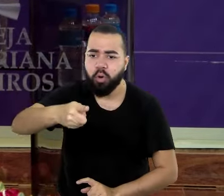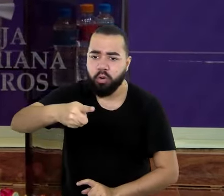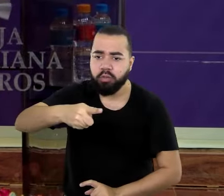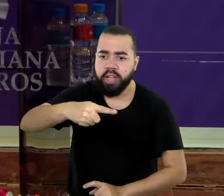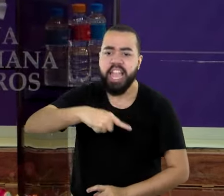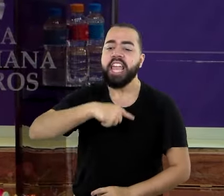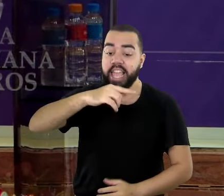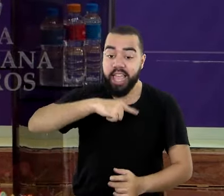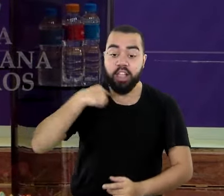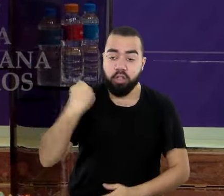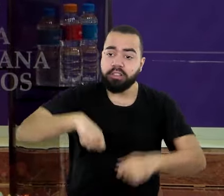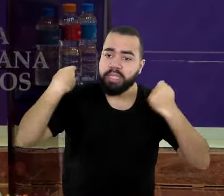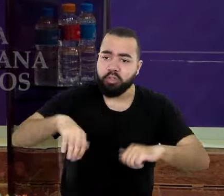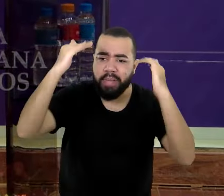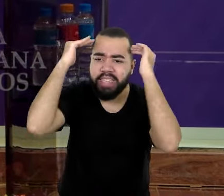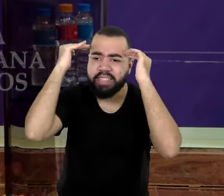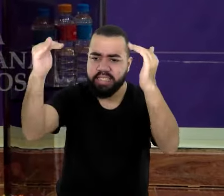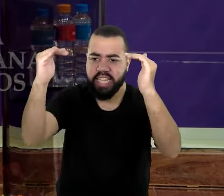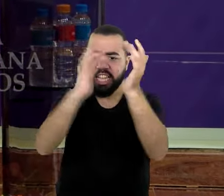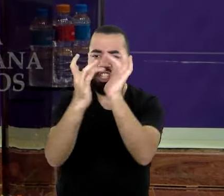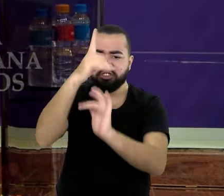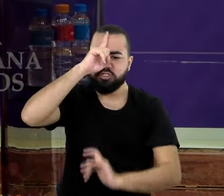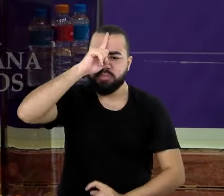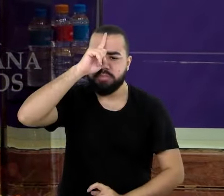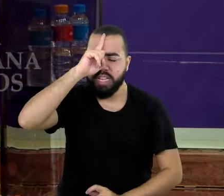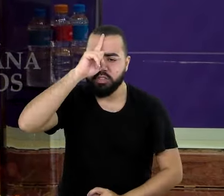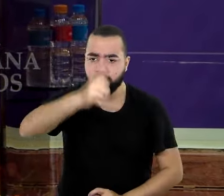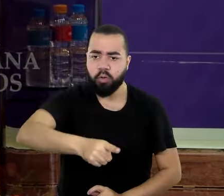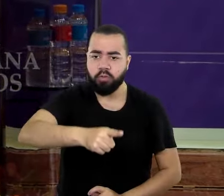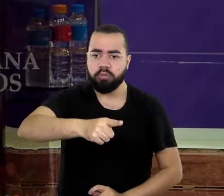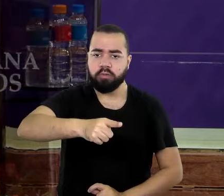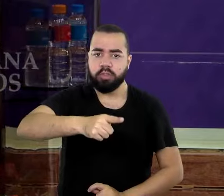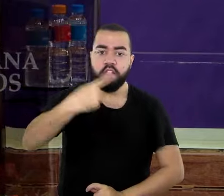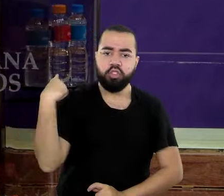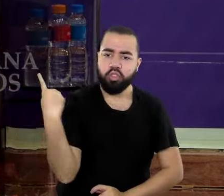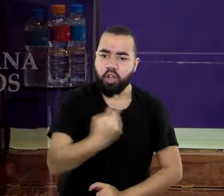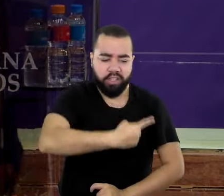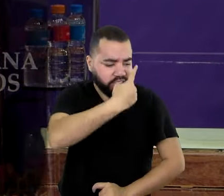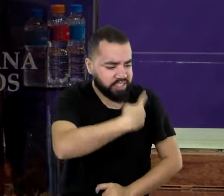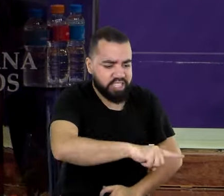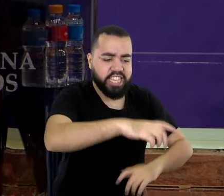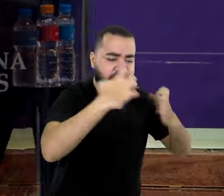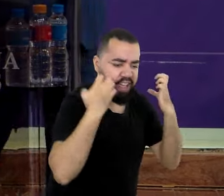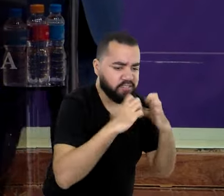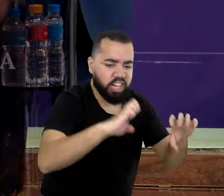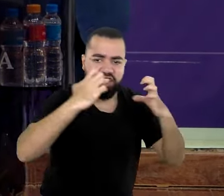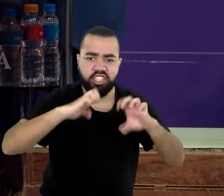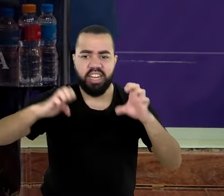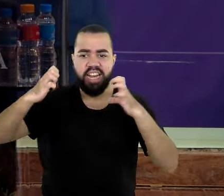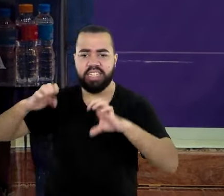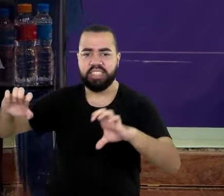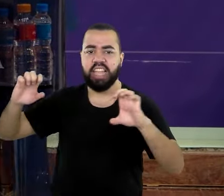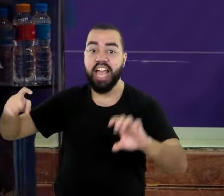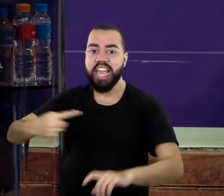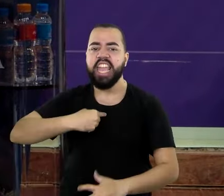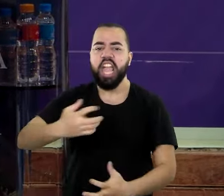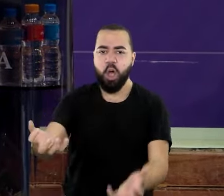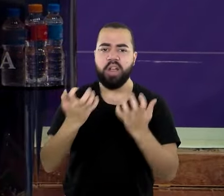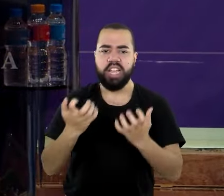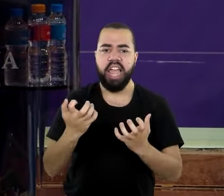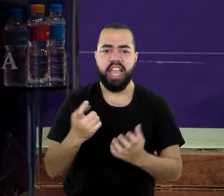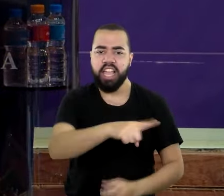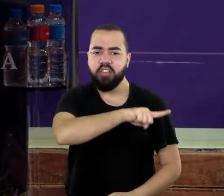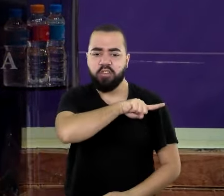eu também vos envio. 우리는 보내심을 받은 사람입니다. Nós somos enviados. 영혼 구원으로 나가야 될 줄로 믿습니다. E eu creio que nós, para